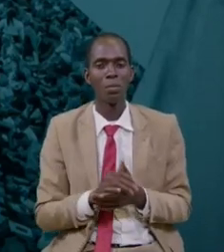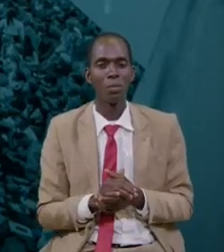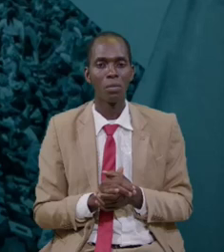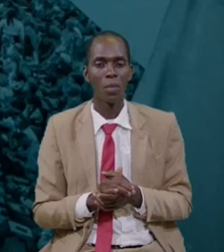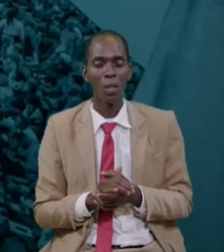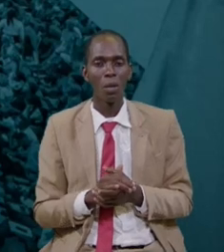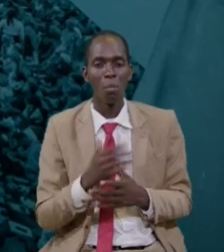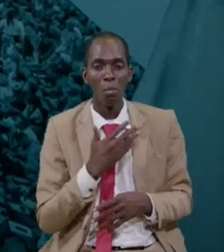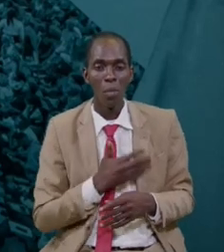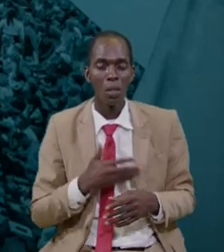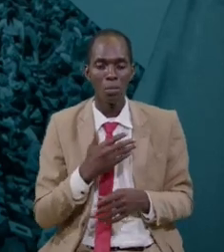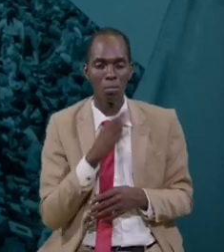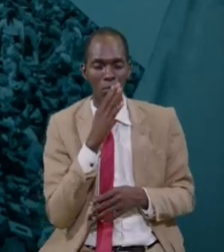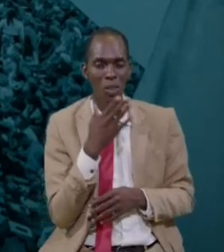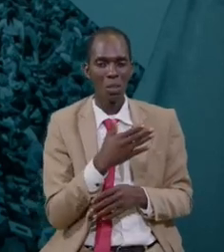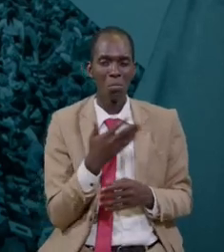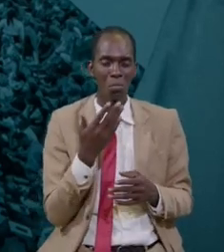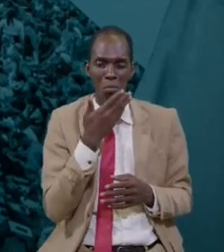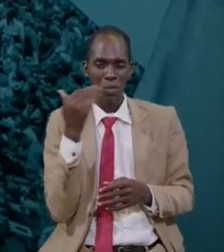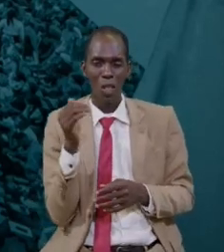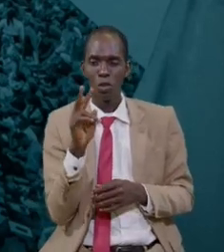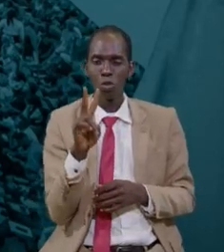Donnez-leur les fiches de décision.